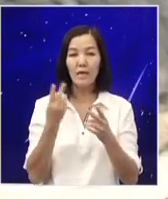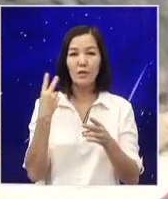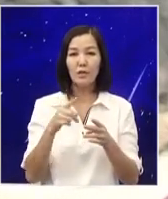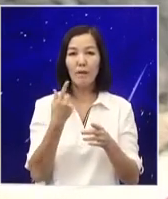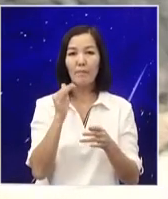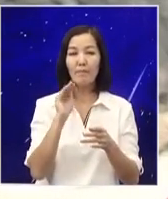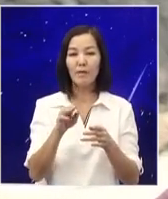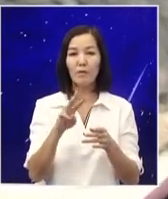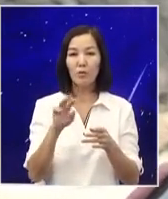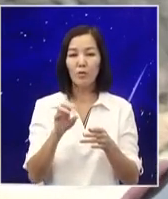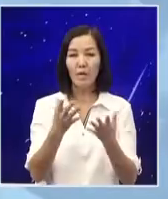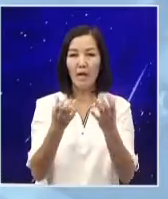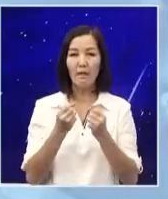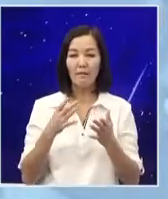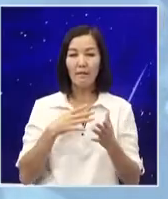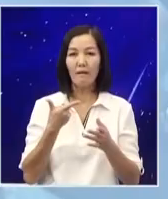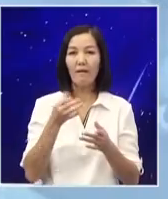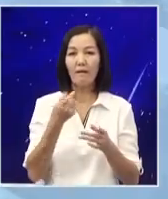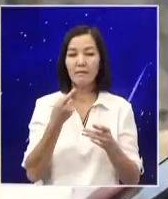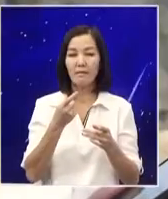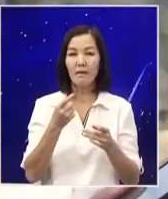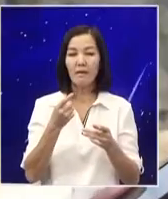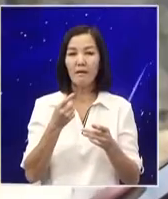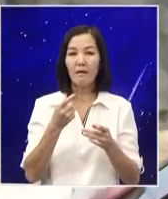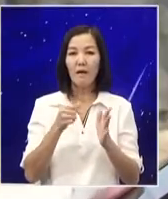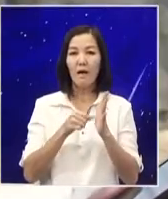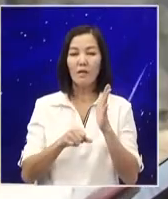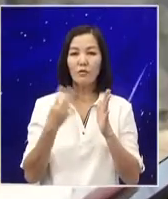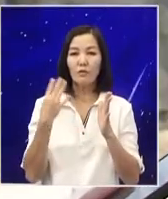21 мың тонна алдық. Газға келетін болсақ,